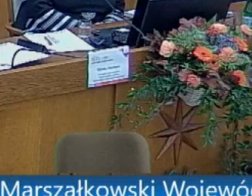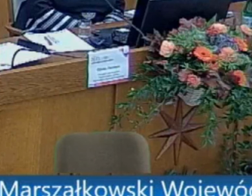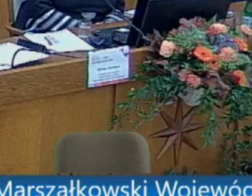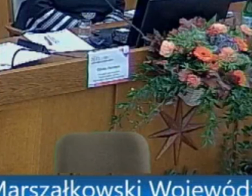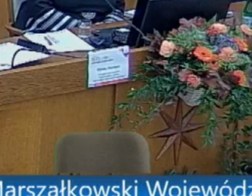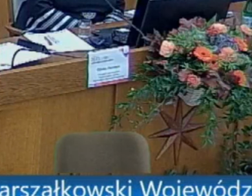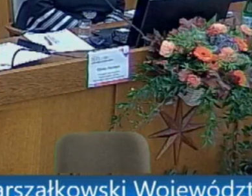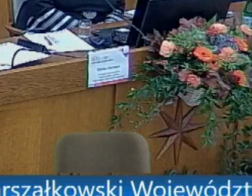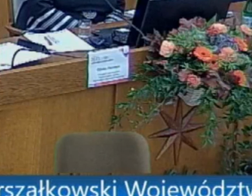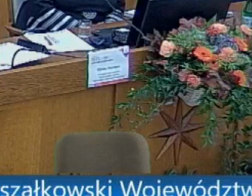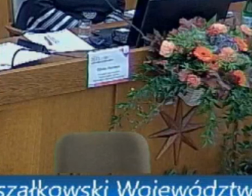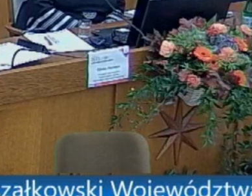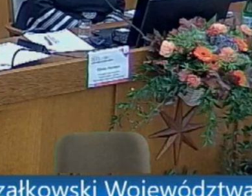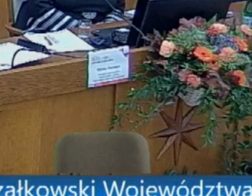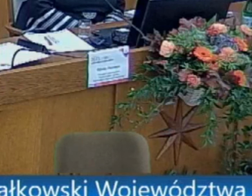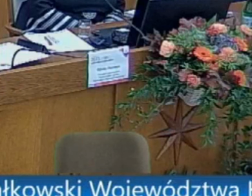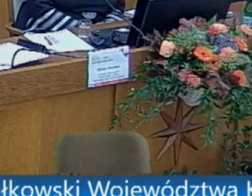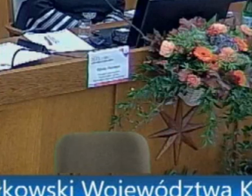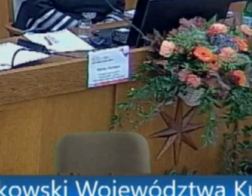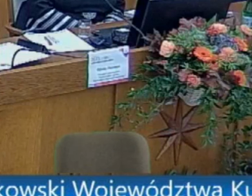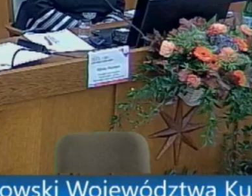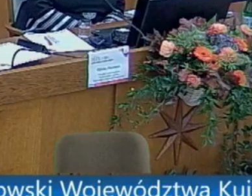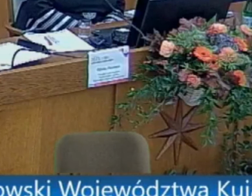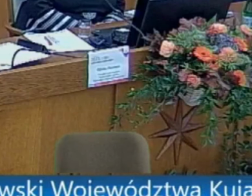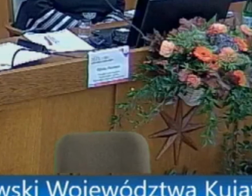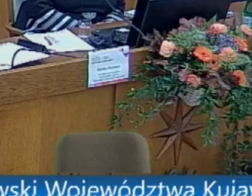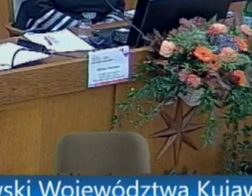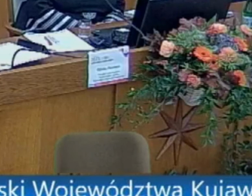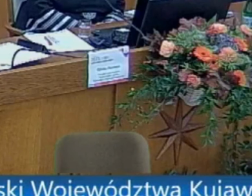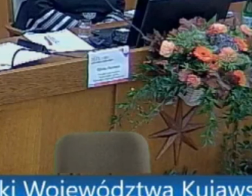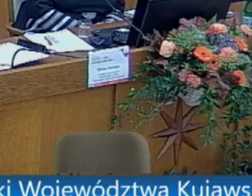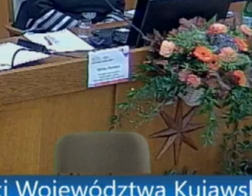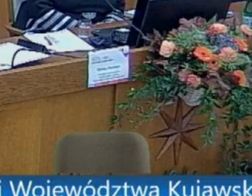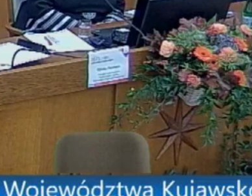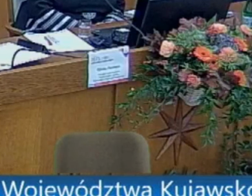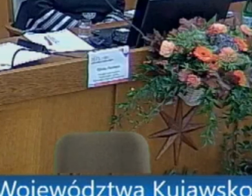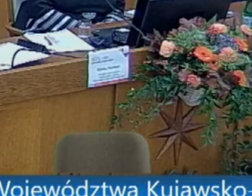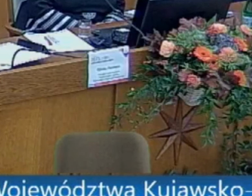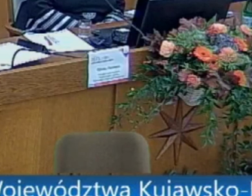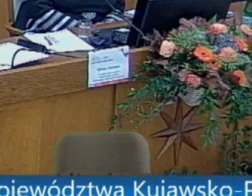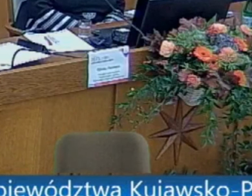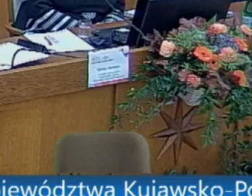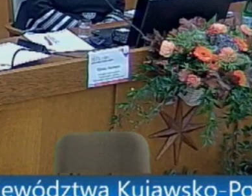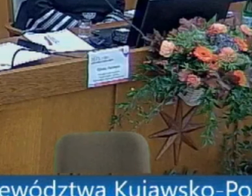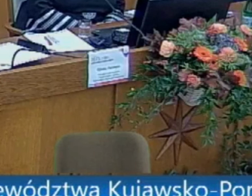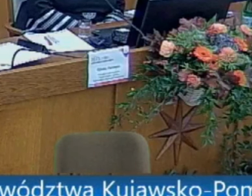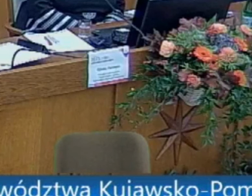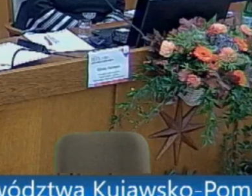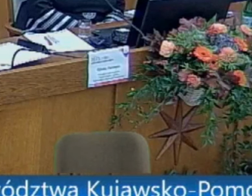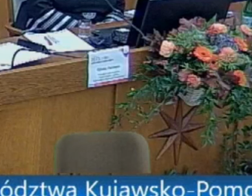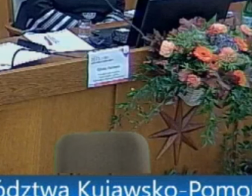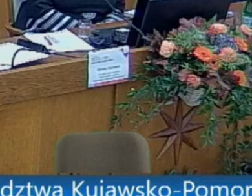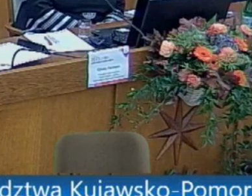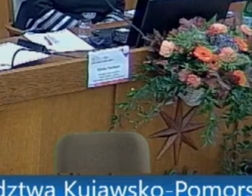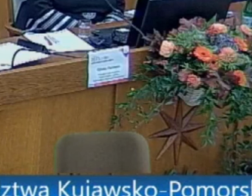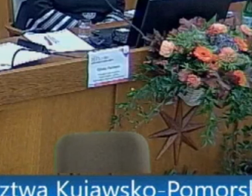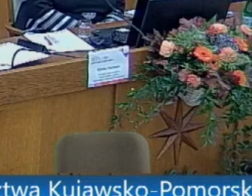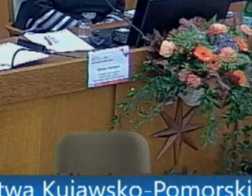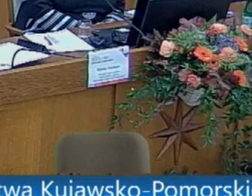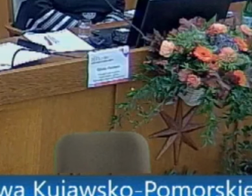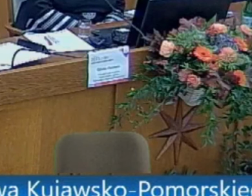regionach, zbierając to w całość, bo taką widzę swoją rolę. I dzisiejsze spotkanie też ma temu poniekąd służyć,